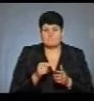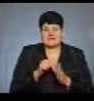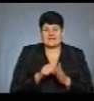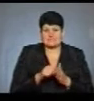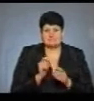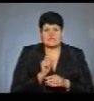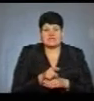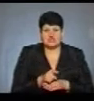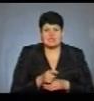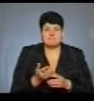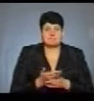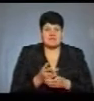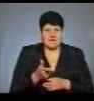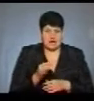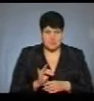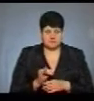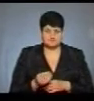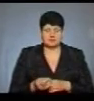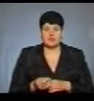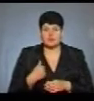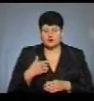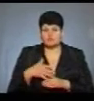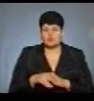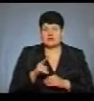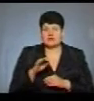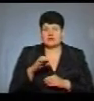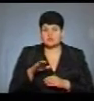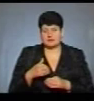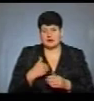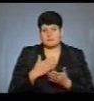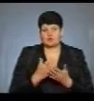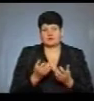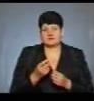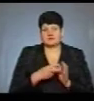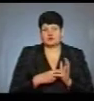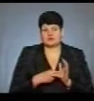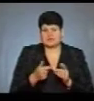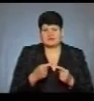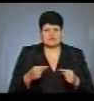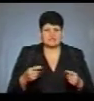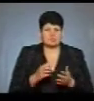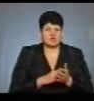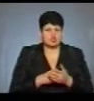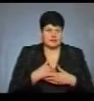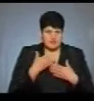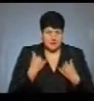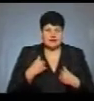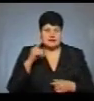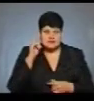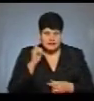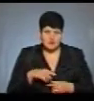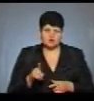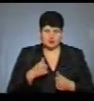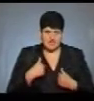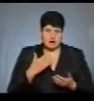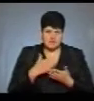я розумію, що за листопаді місяці я маю отримати 700 гривень. З різних причин їх нема, але я знаю, що я